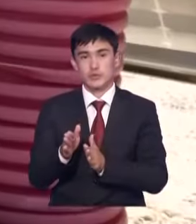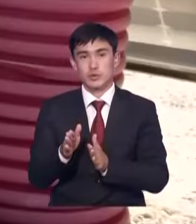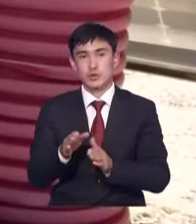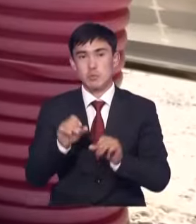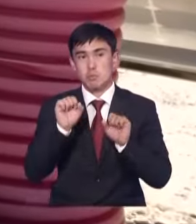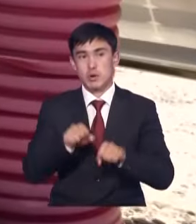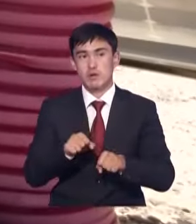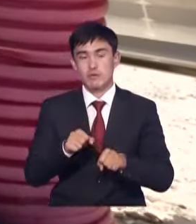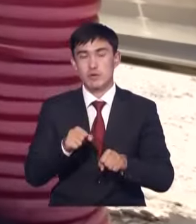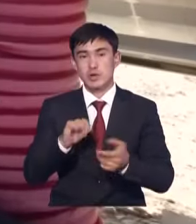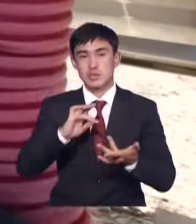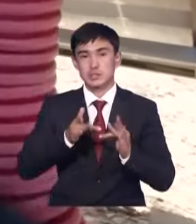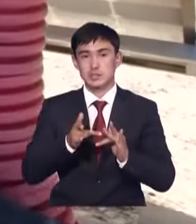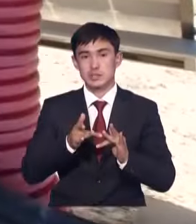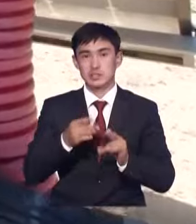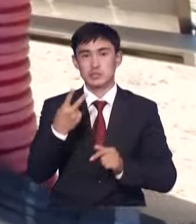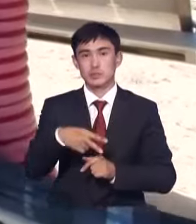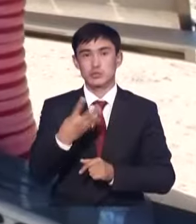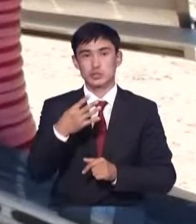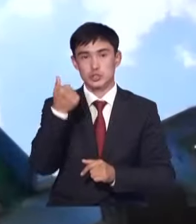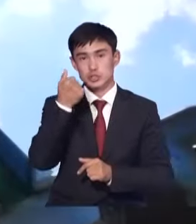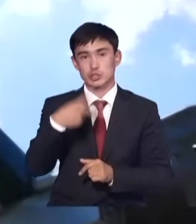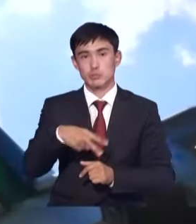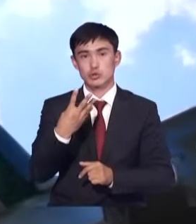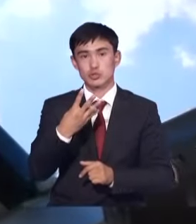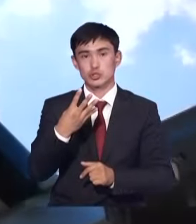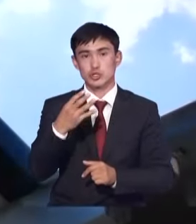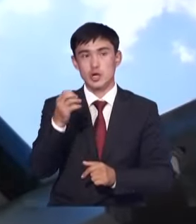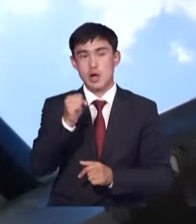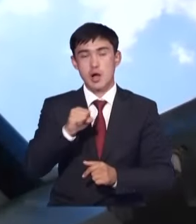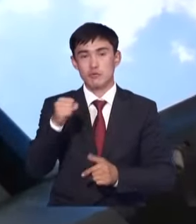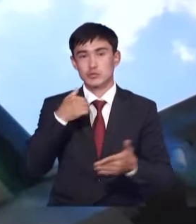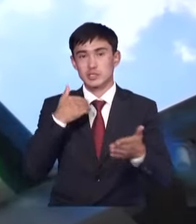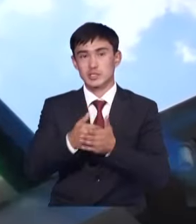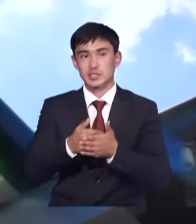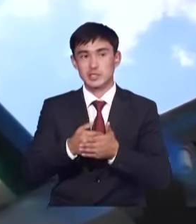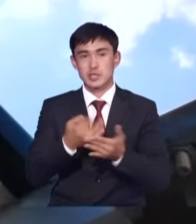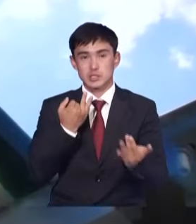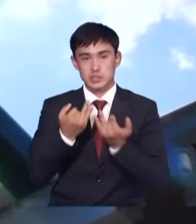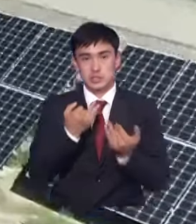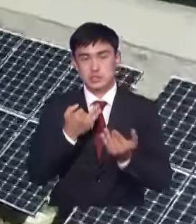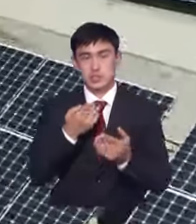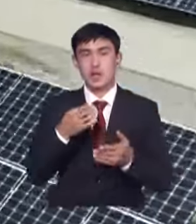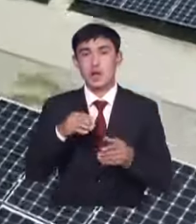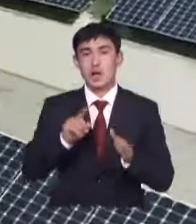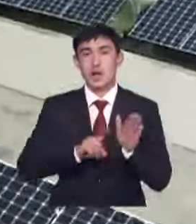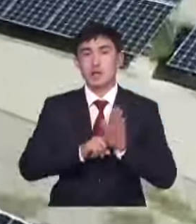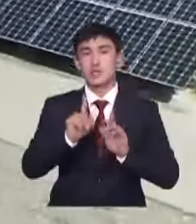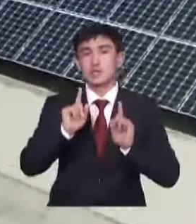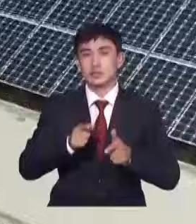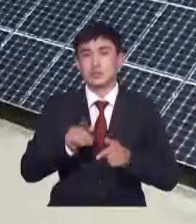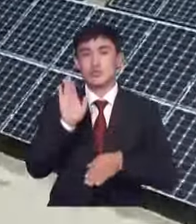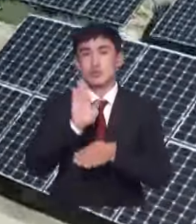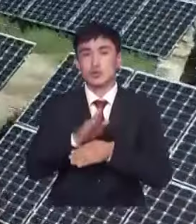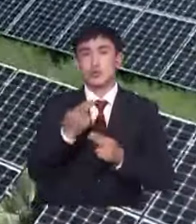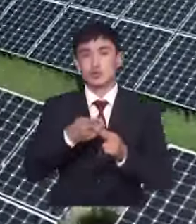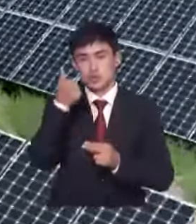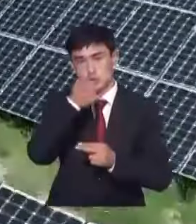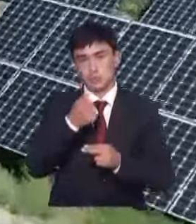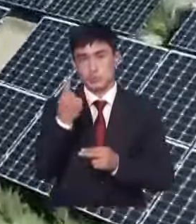сайтына шығарылды. 2024 жылдың 23 тамызына дейін жария талқыланады және ол қабылданған жағдайда бұйрық осы жылдың